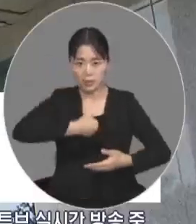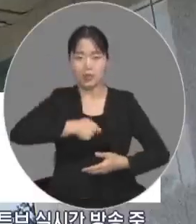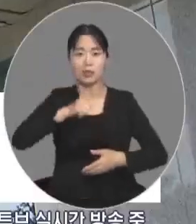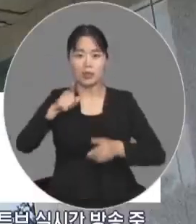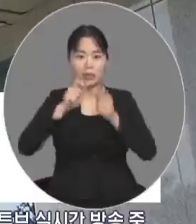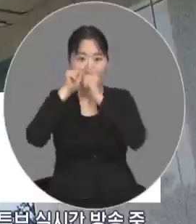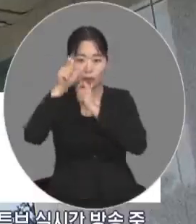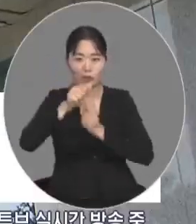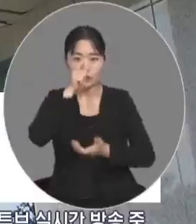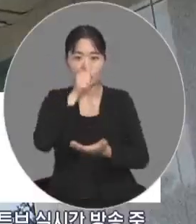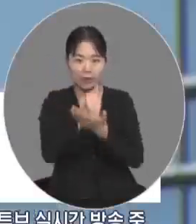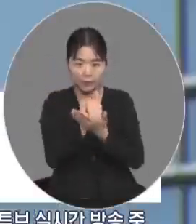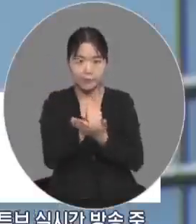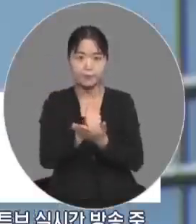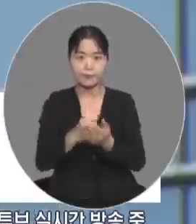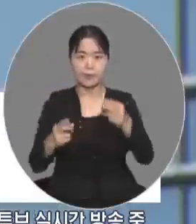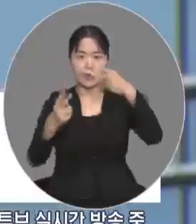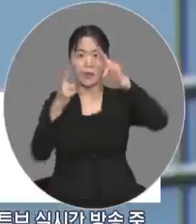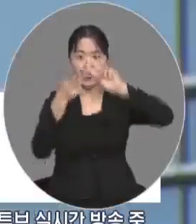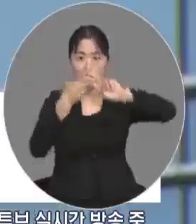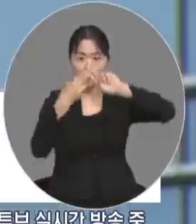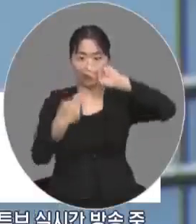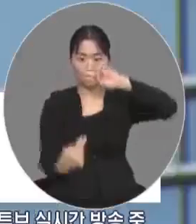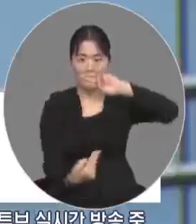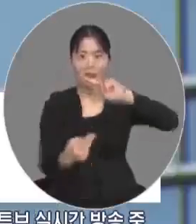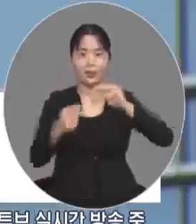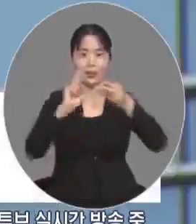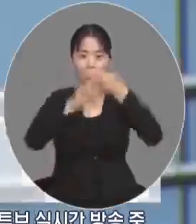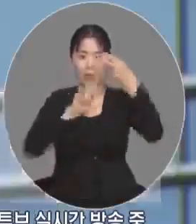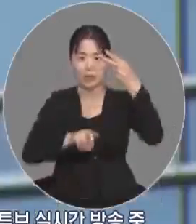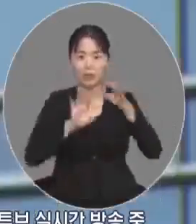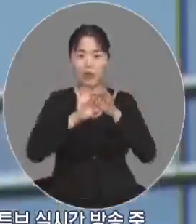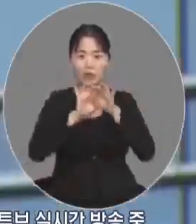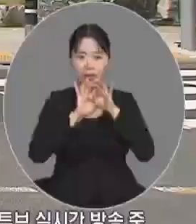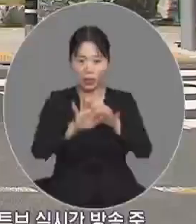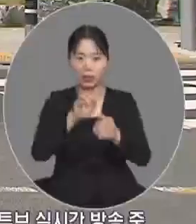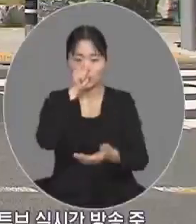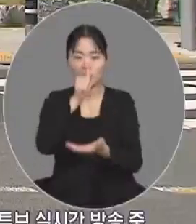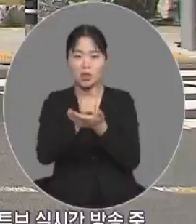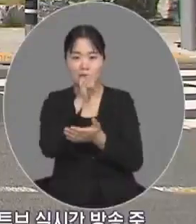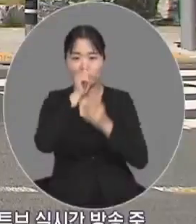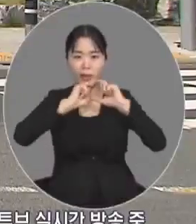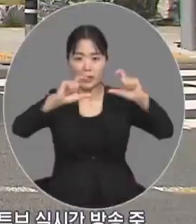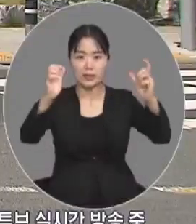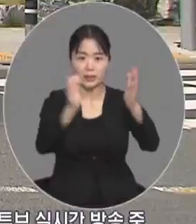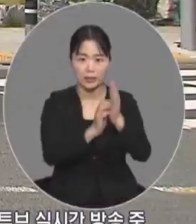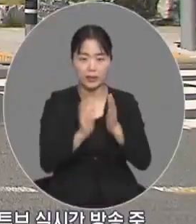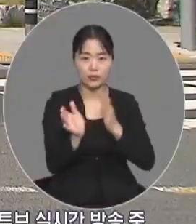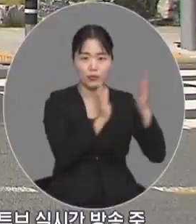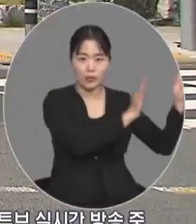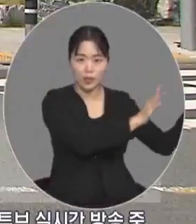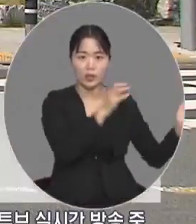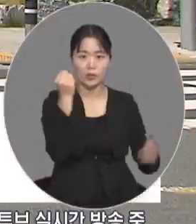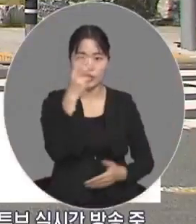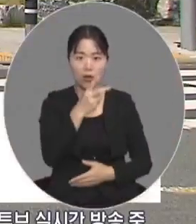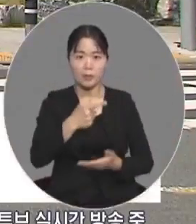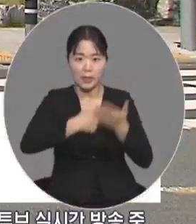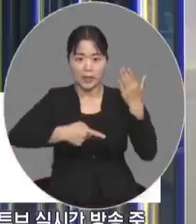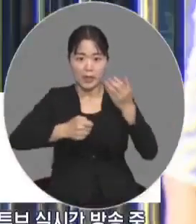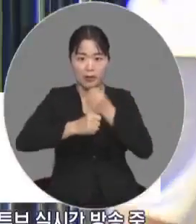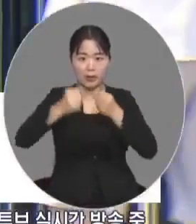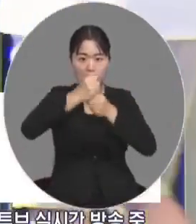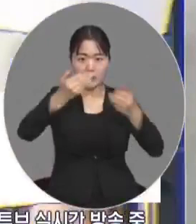사기죄 등으로 형사사건에서 유죄 판결이 확정되었습니다. 이후 A씨는 피해 회복이 되지